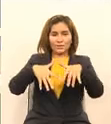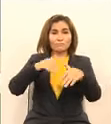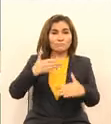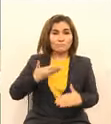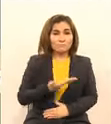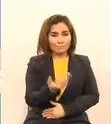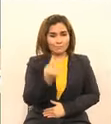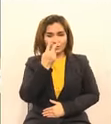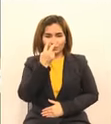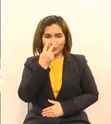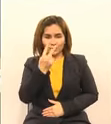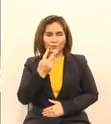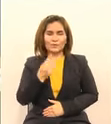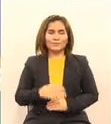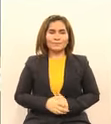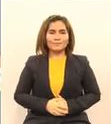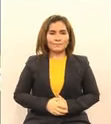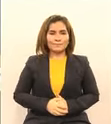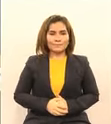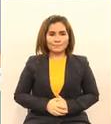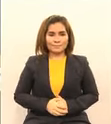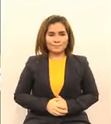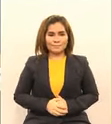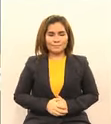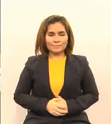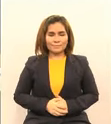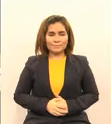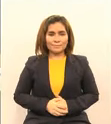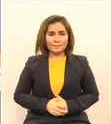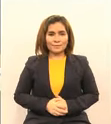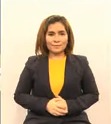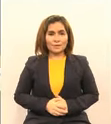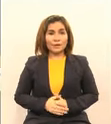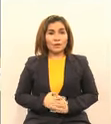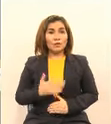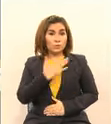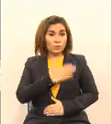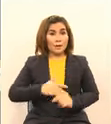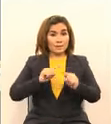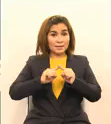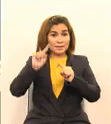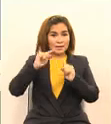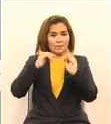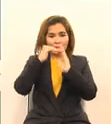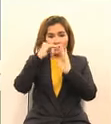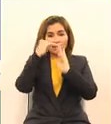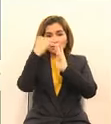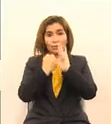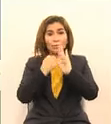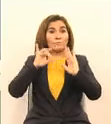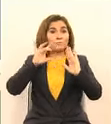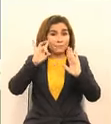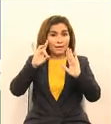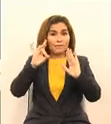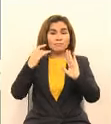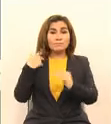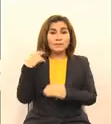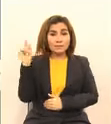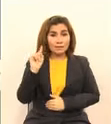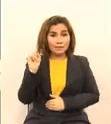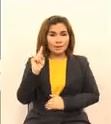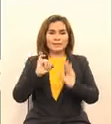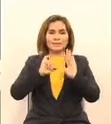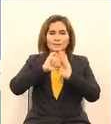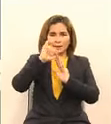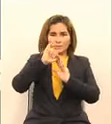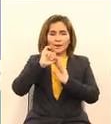ที่รับชมการสื่อสารนะครับในส่วนของเขตสุขภาพที่1 8จังหวัดภาคเหนือตอนบนนะครับก็ประกอบด้วยเ